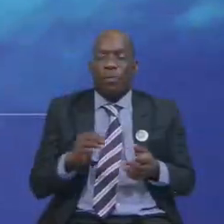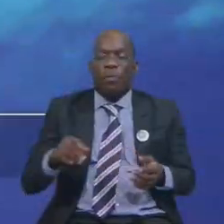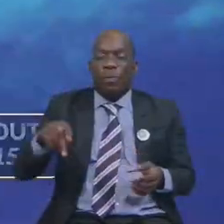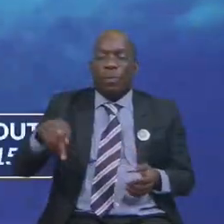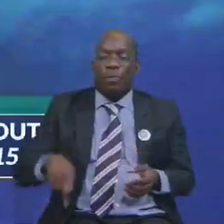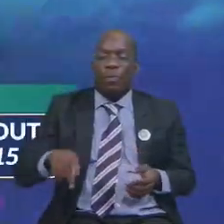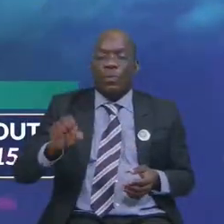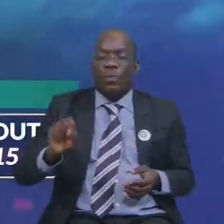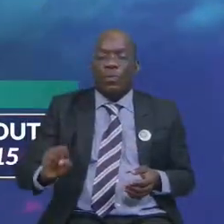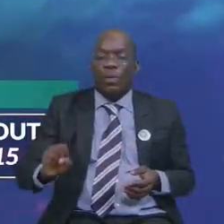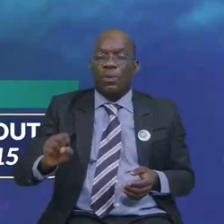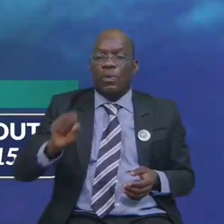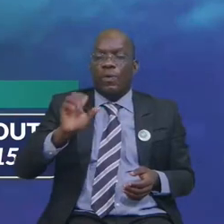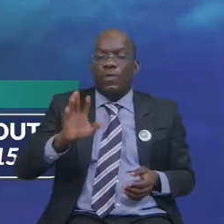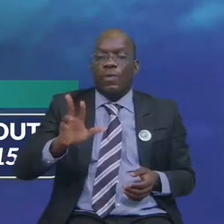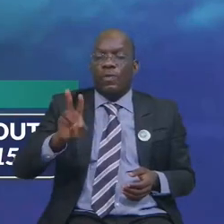il nous dit